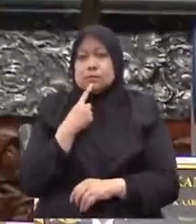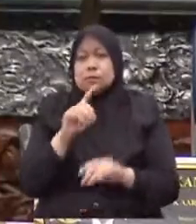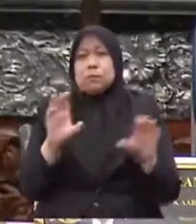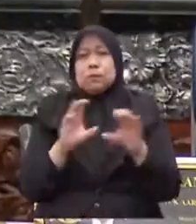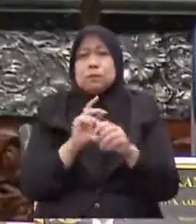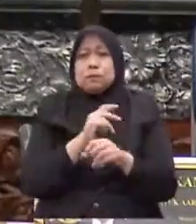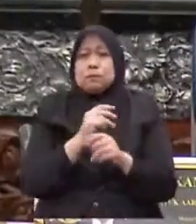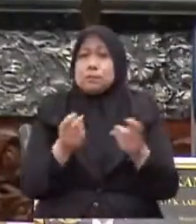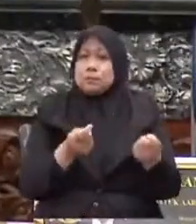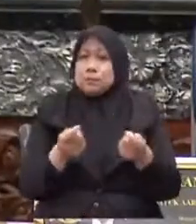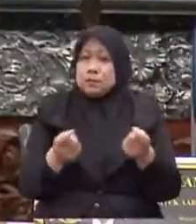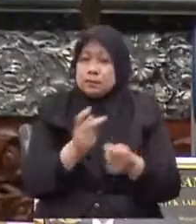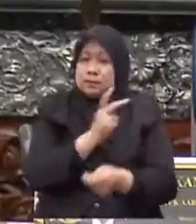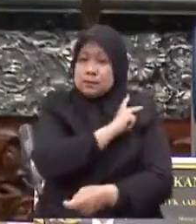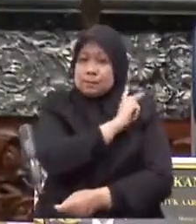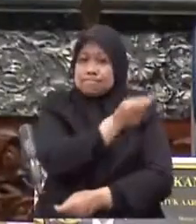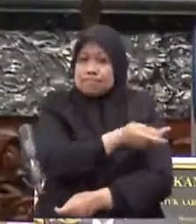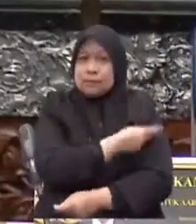memperiksa